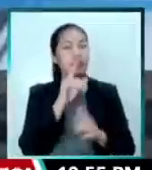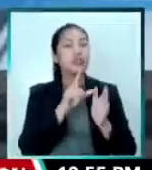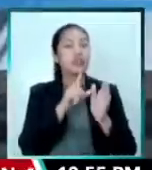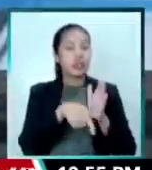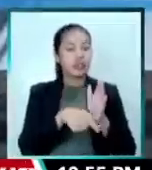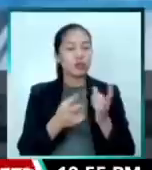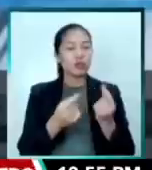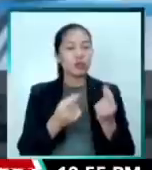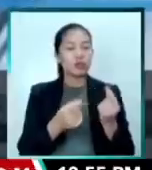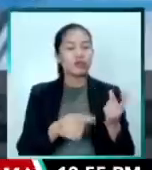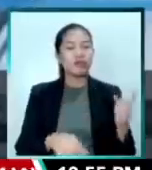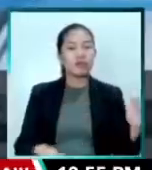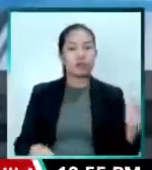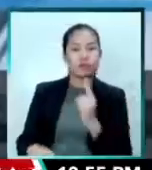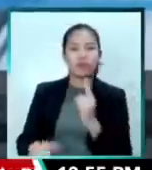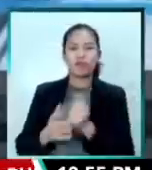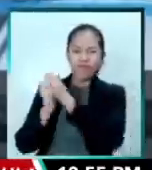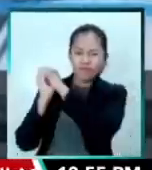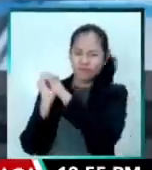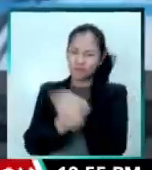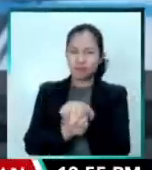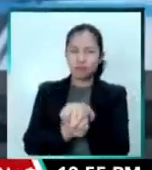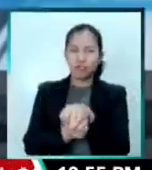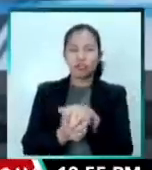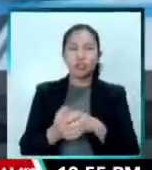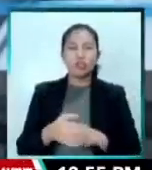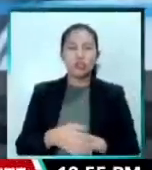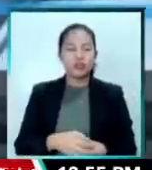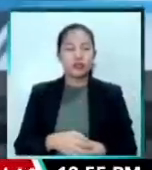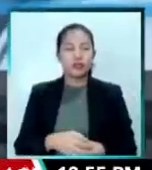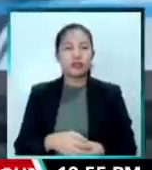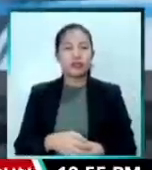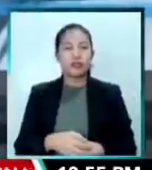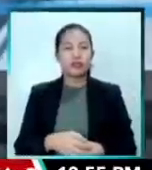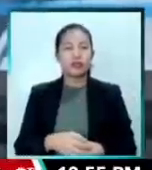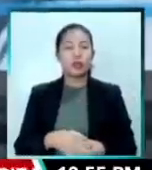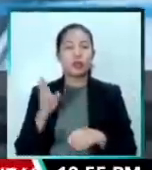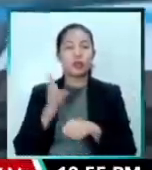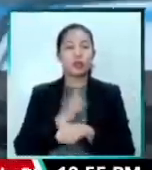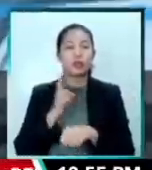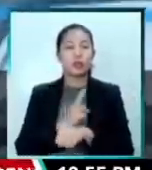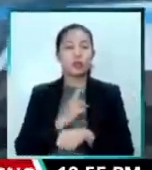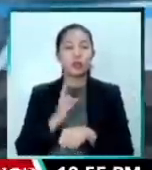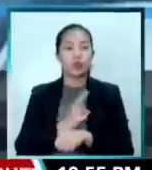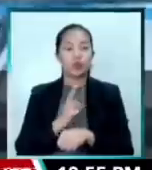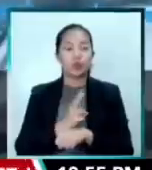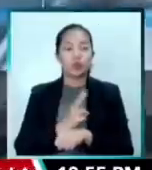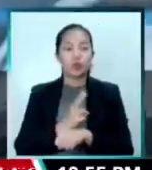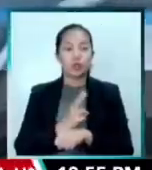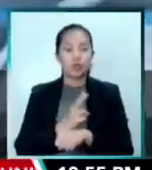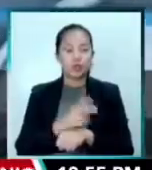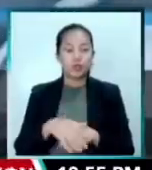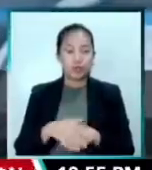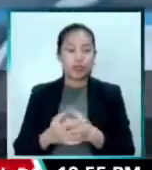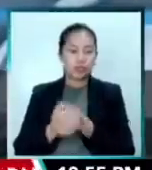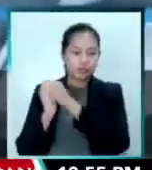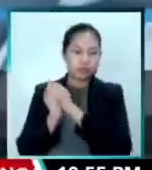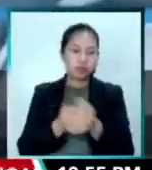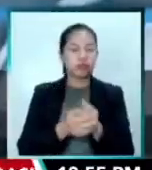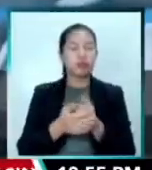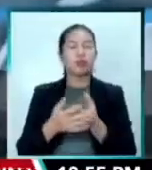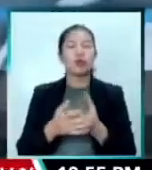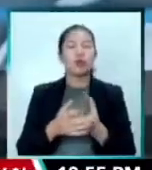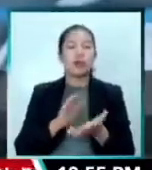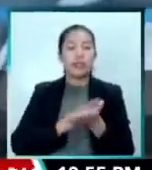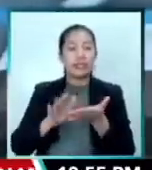ng batang nakasombrero ang likurang salamin ng sasakyan gamit ang window wiper sabay takbo palayo. Matapos